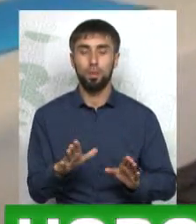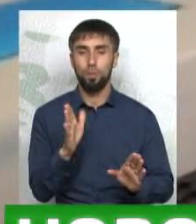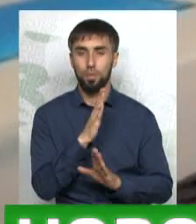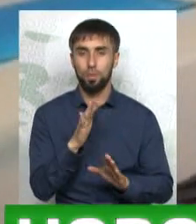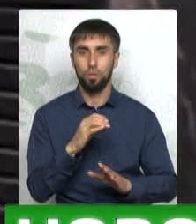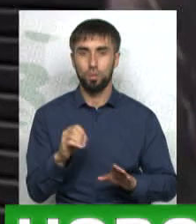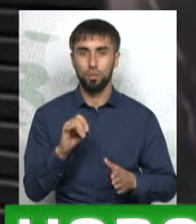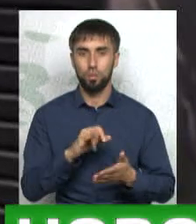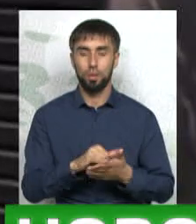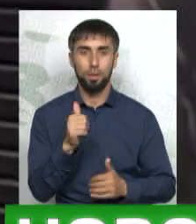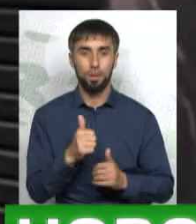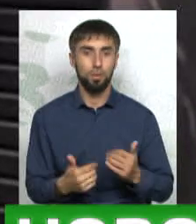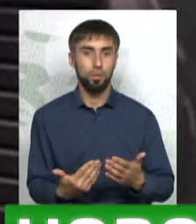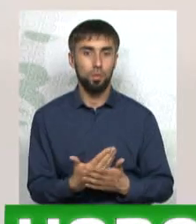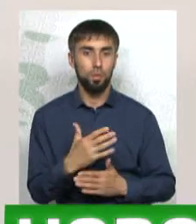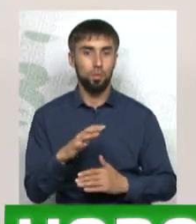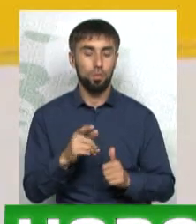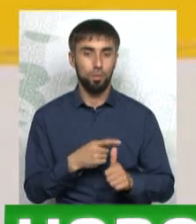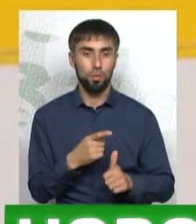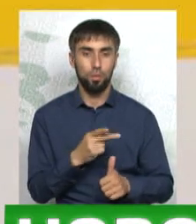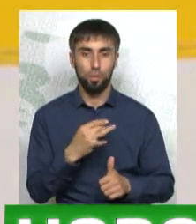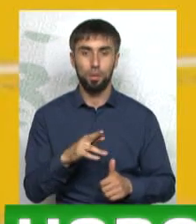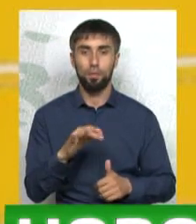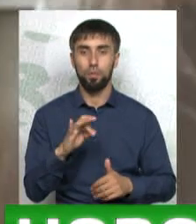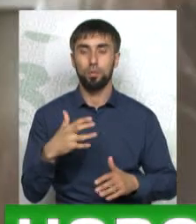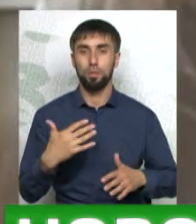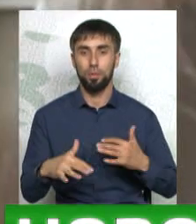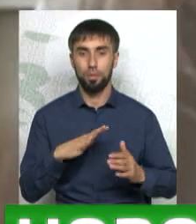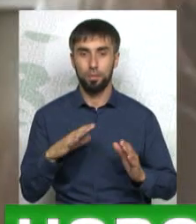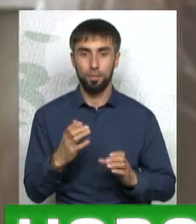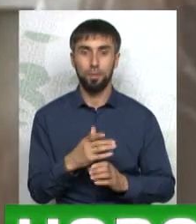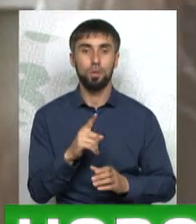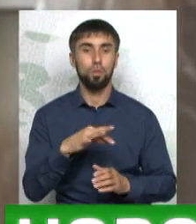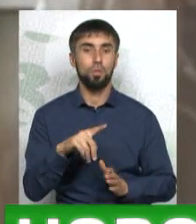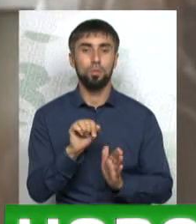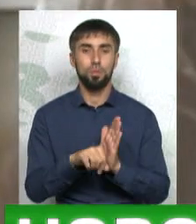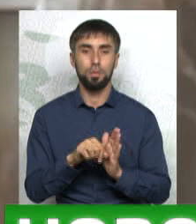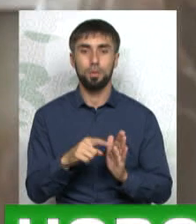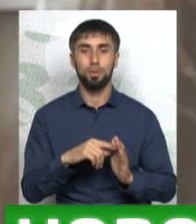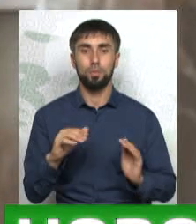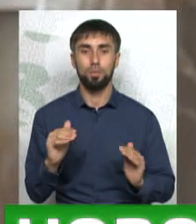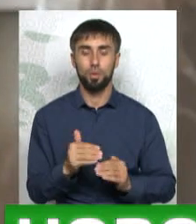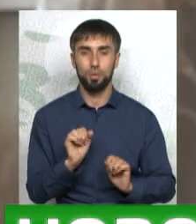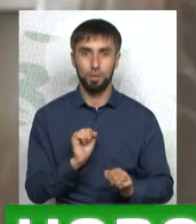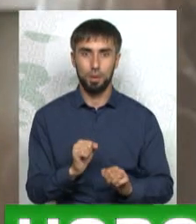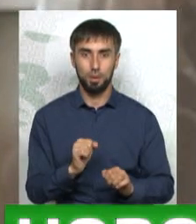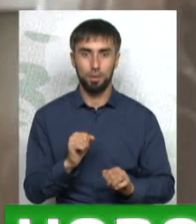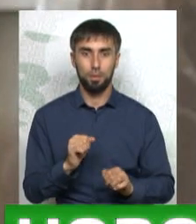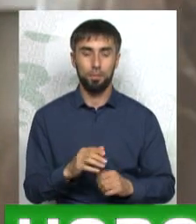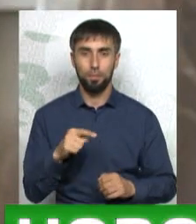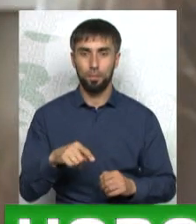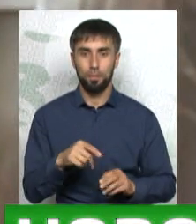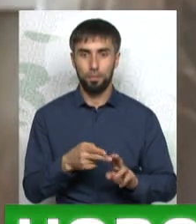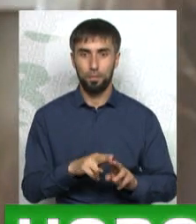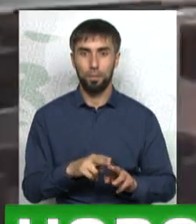уже устроено. Каждая новая копия вирус постепенно ослабляет. То, что убивает, оно гораздо меньше защищено в этом естественном